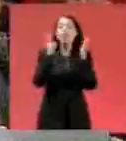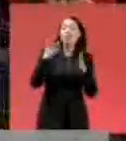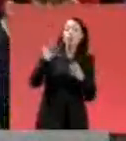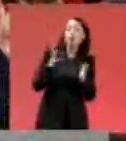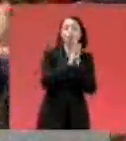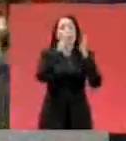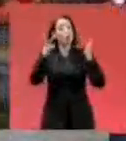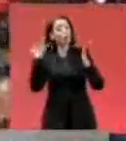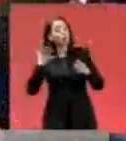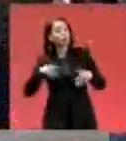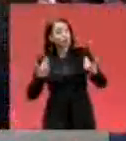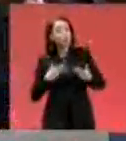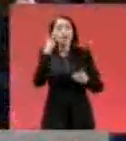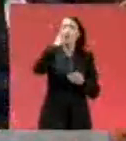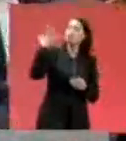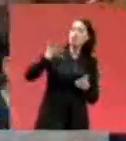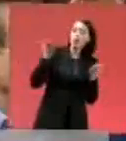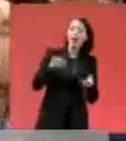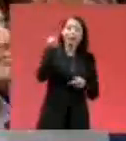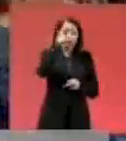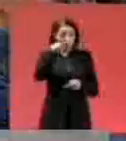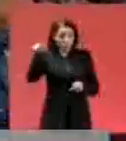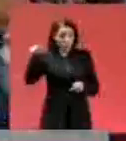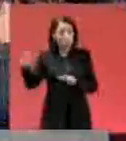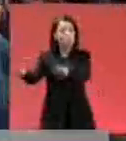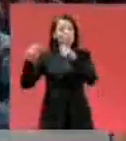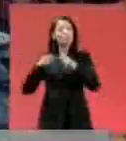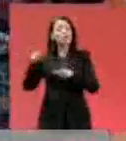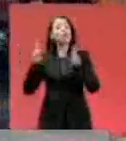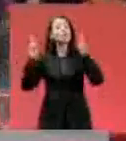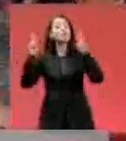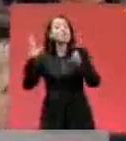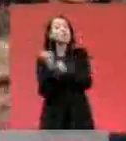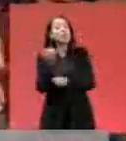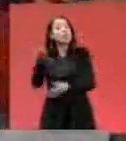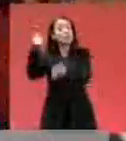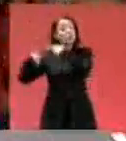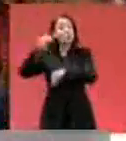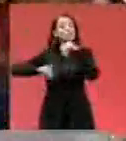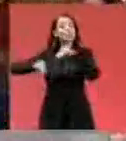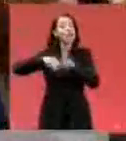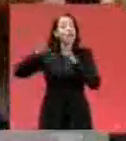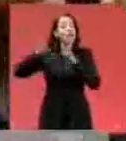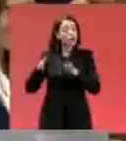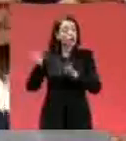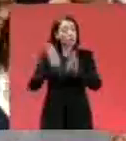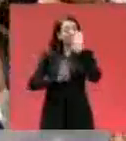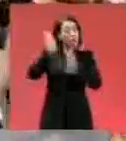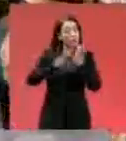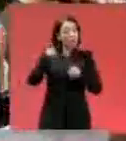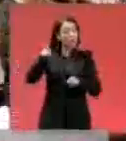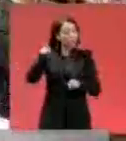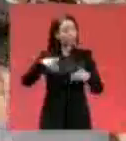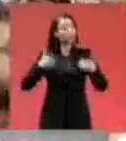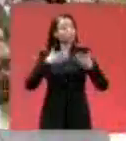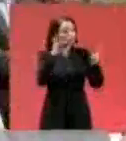17άριδες, τους 18άριδες, τους 20άριδες, αυτούς που μας έδωσαν την νίκη στις προηγούμενες εκλογικές αναμετρήσεις, αλλά και τους νέους, αυτούς